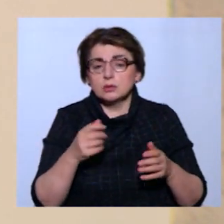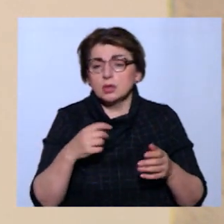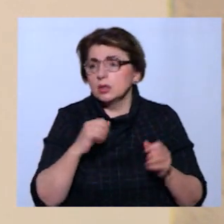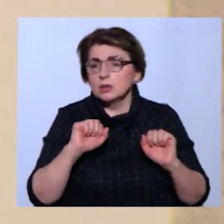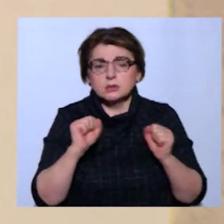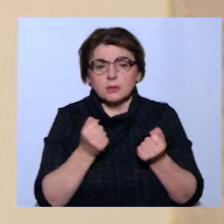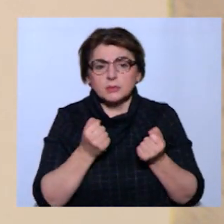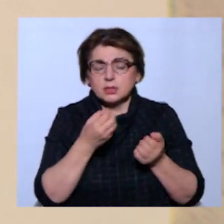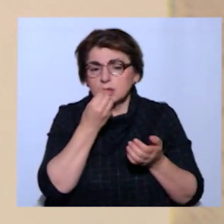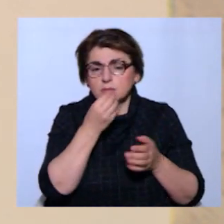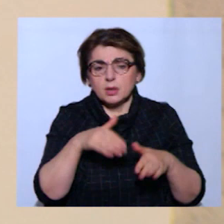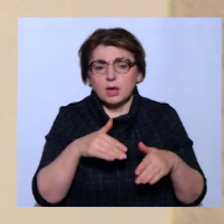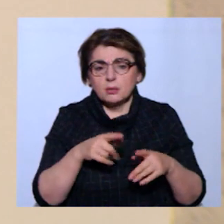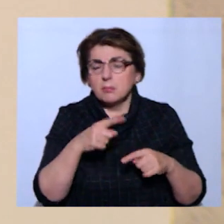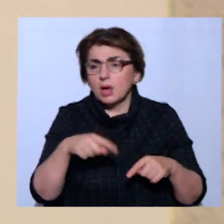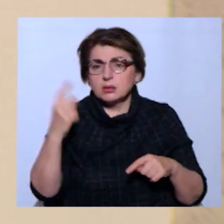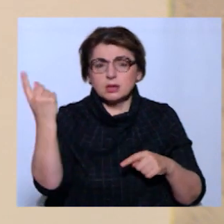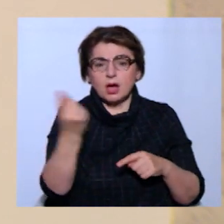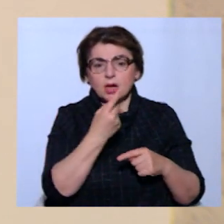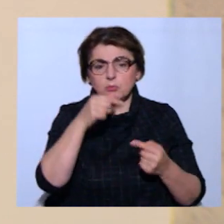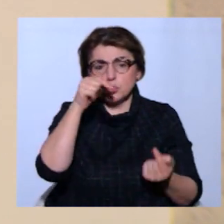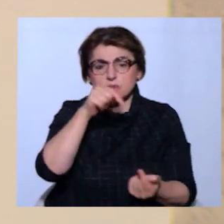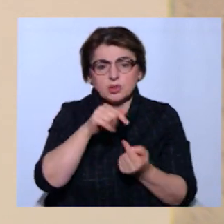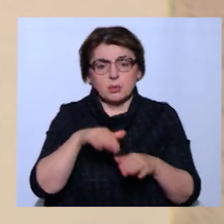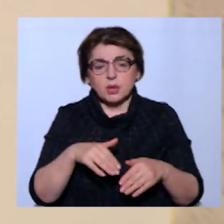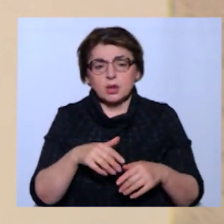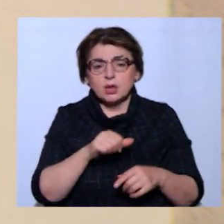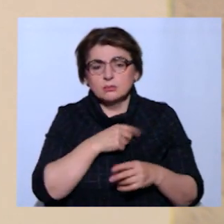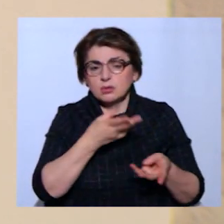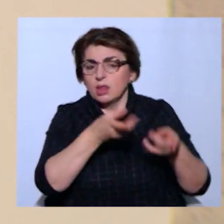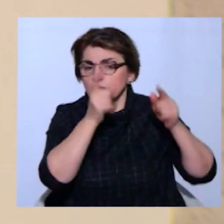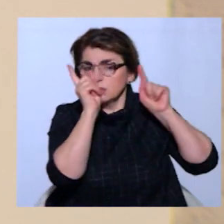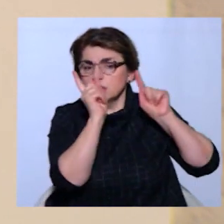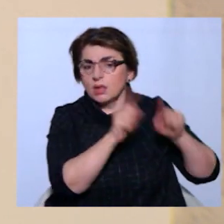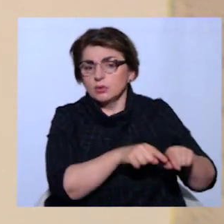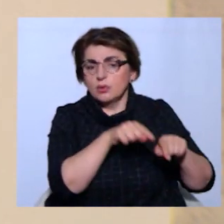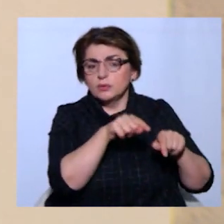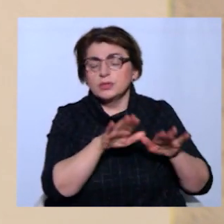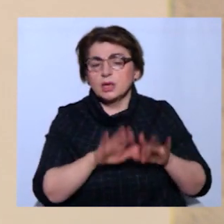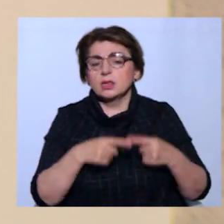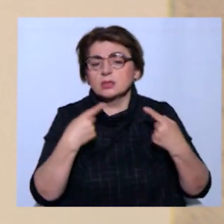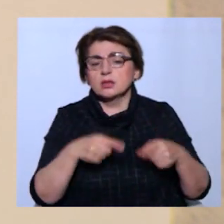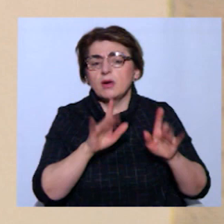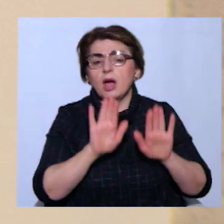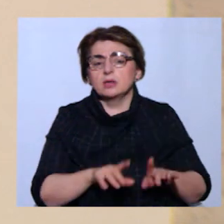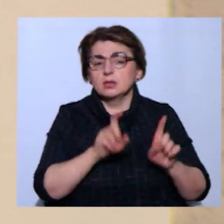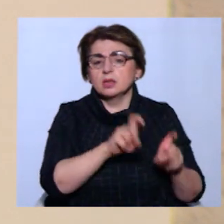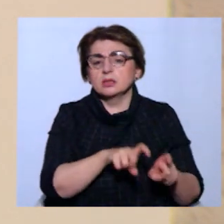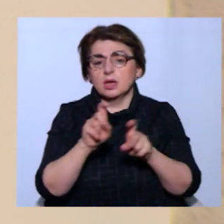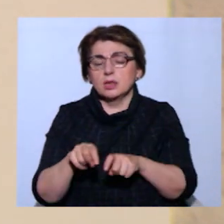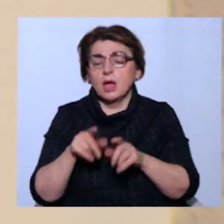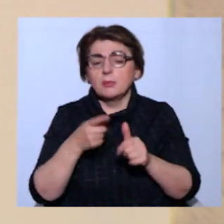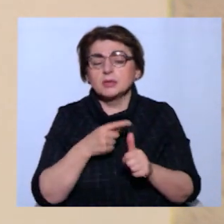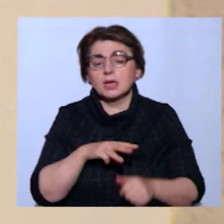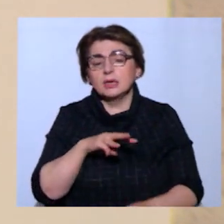მათთვის შესაფერისი გარემო აღარ არის, იძულებული არიან დატოვონ თავიანთი საცხოვრებელი და სხვაგან წავიდნენ და ამას